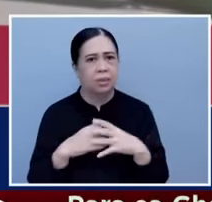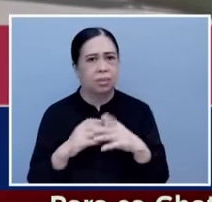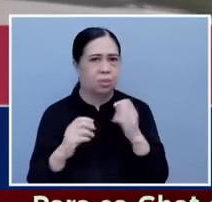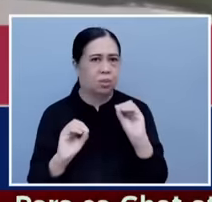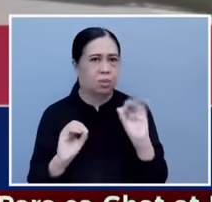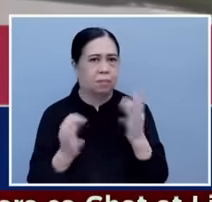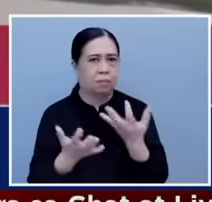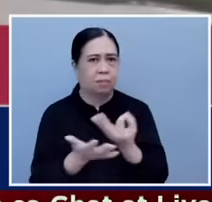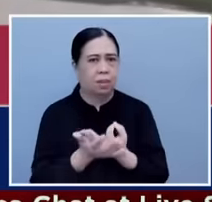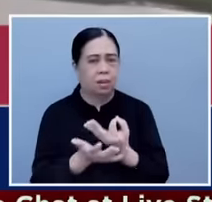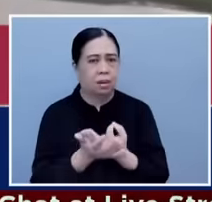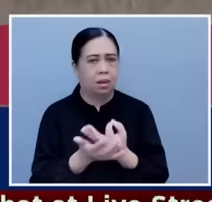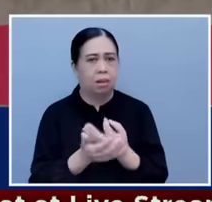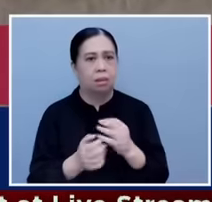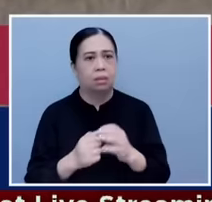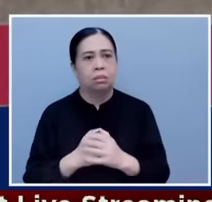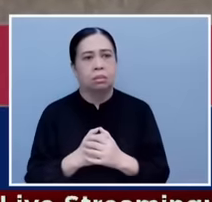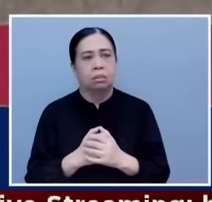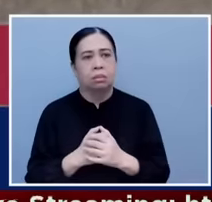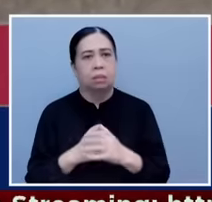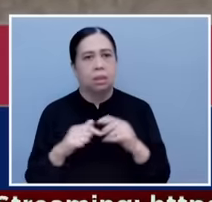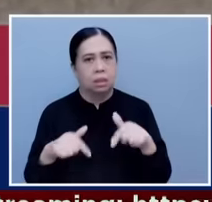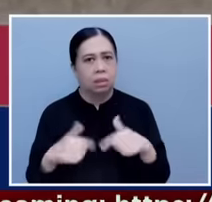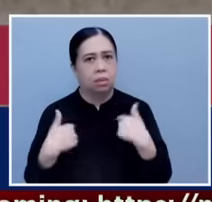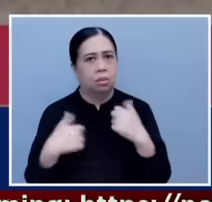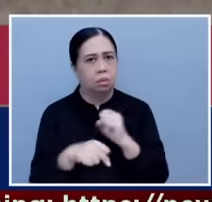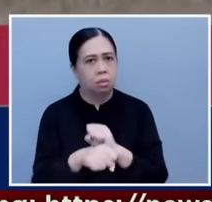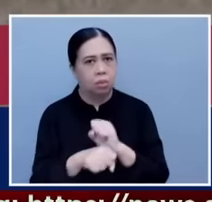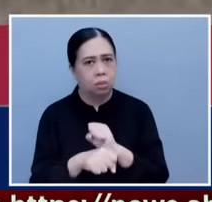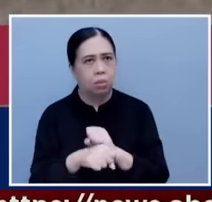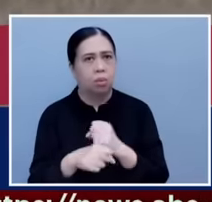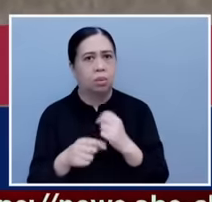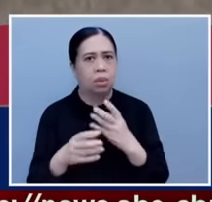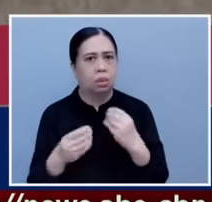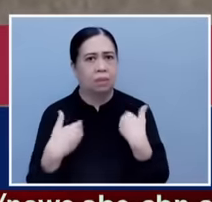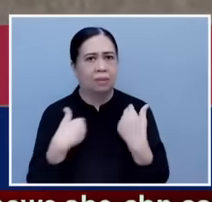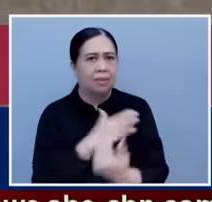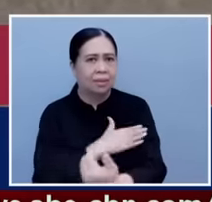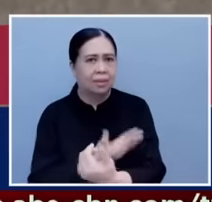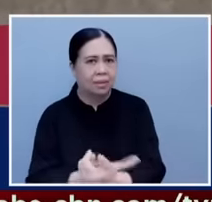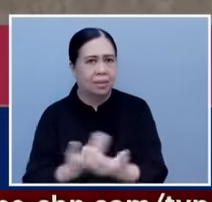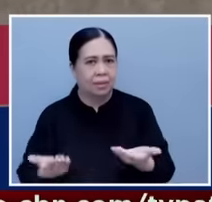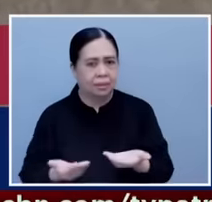least dito, nagtatrabaho ako at saka may anak ako,